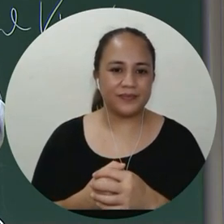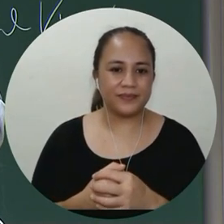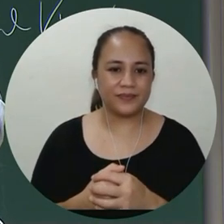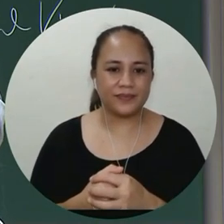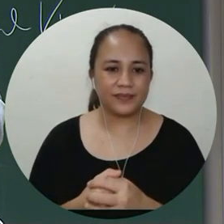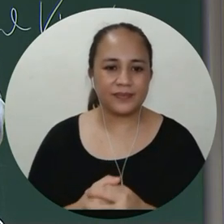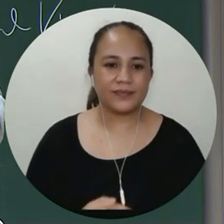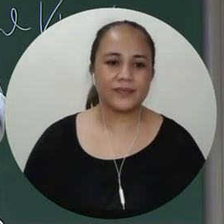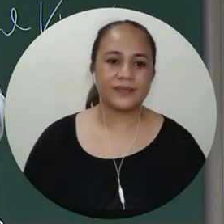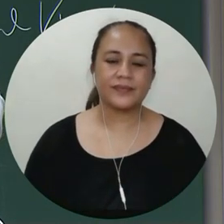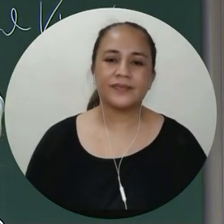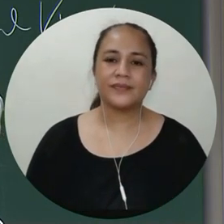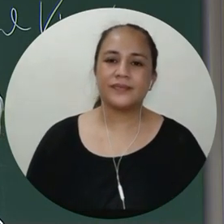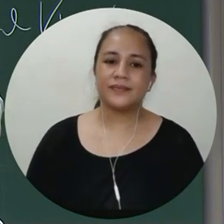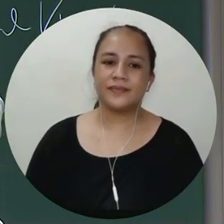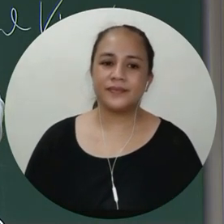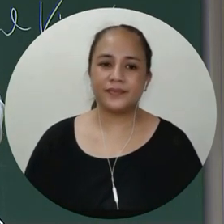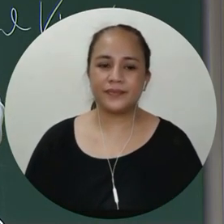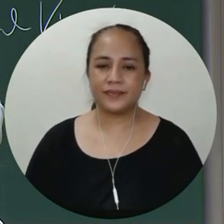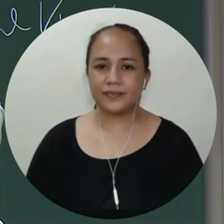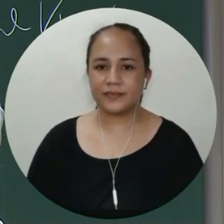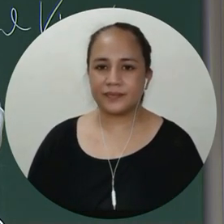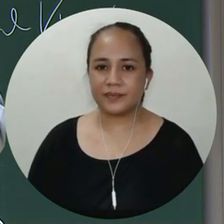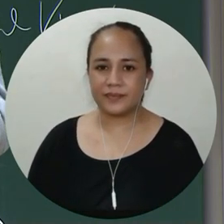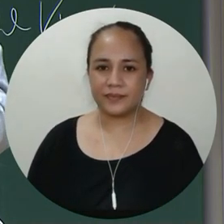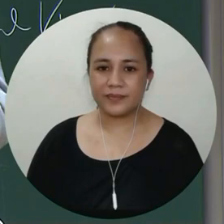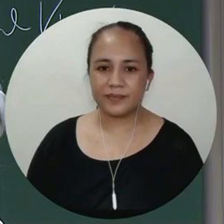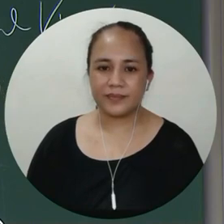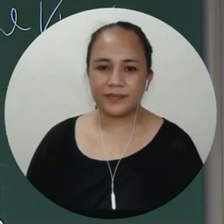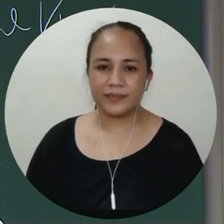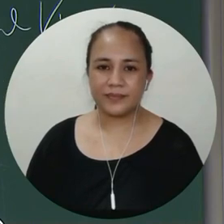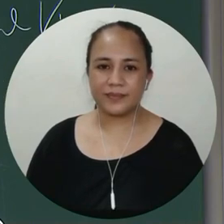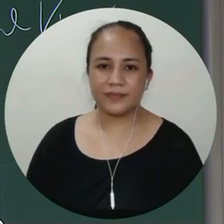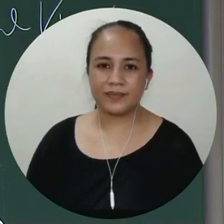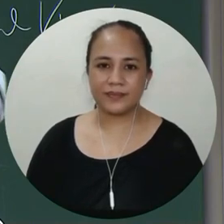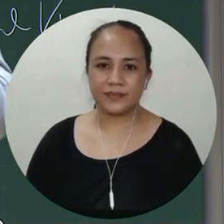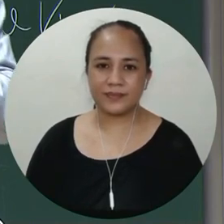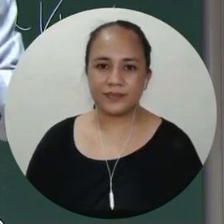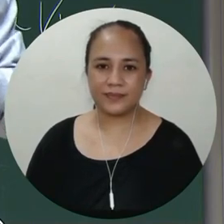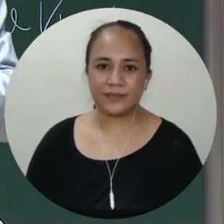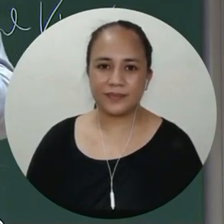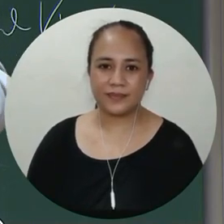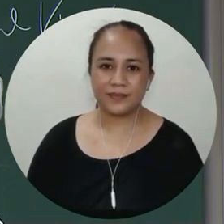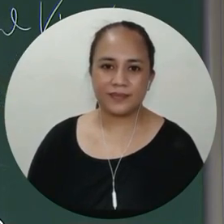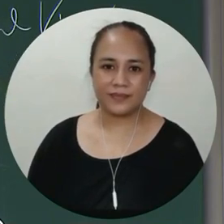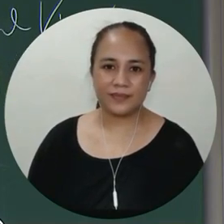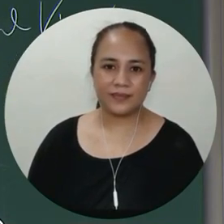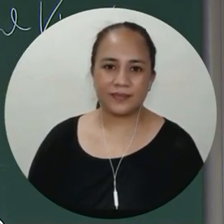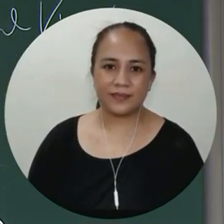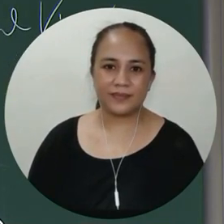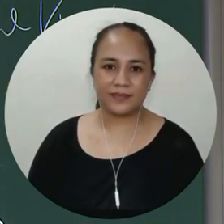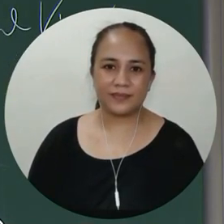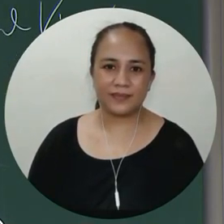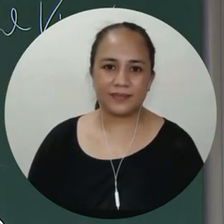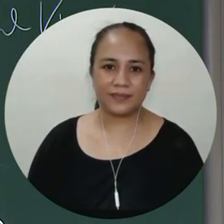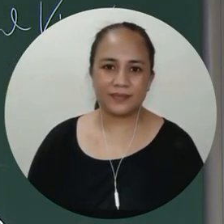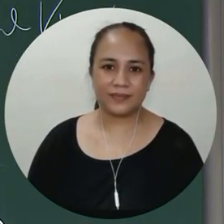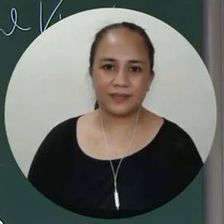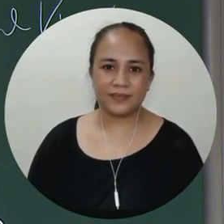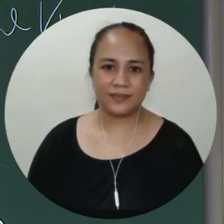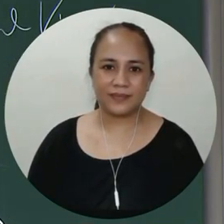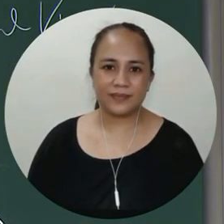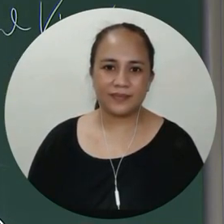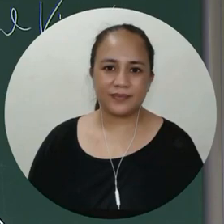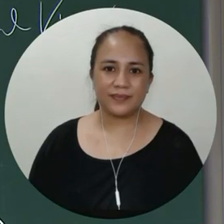제목처럼 empowering leader가 되어가지고 여러분 그 우리 NGO 유니월드와 함께 멋진 작품